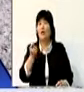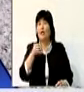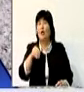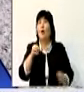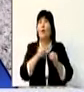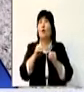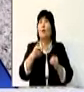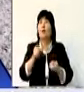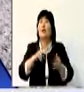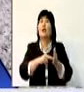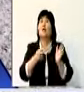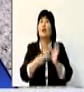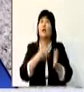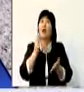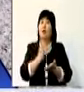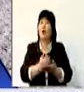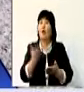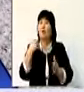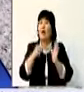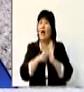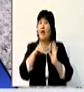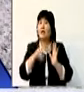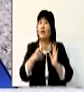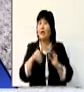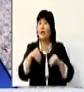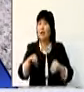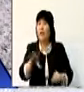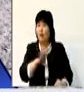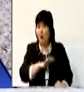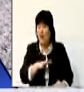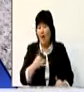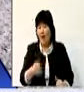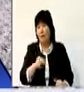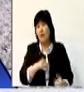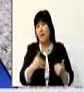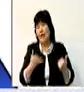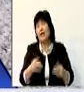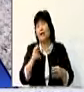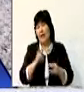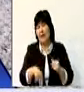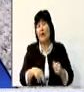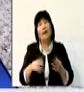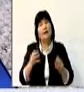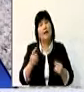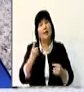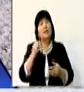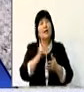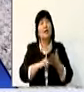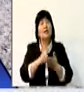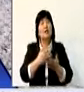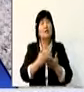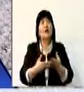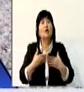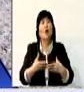гектар межелеген тұғынбыз. Былтыр 6 мың гектардың көлемінде еккенбіз. Бұл жұмыстар қазіргі аяқталды. Тағы бір негізгі мәселе